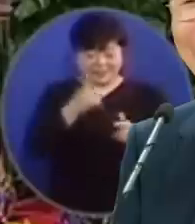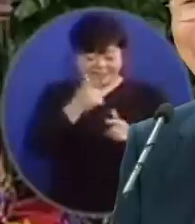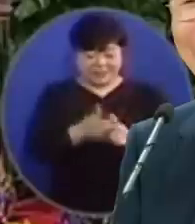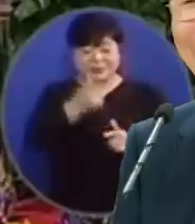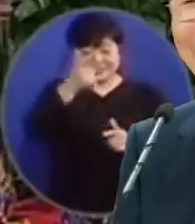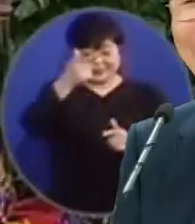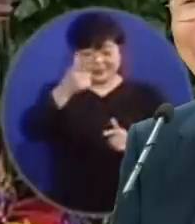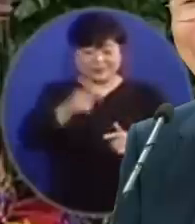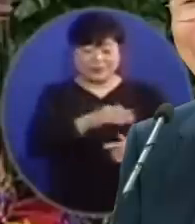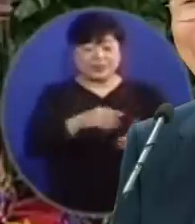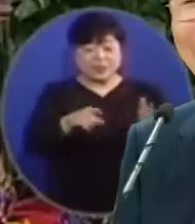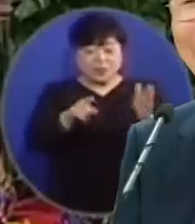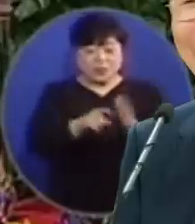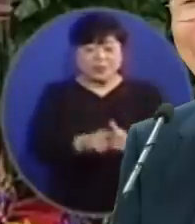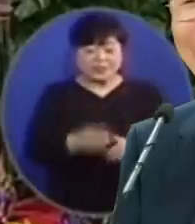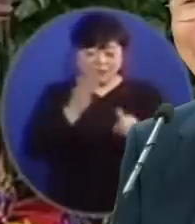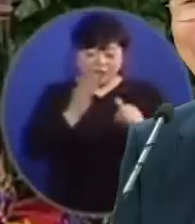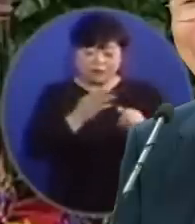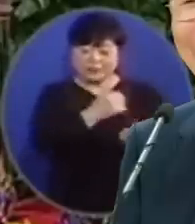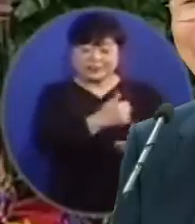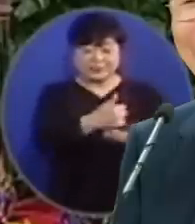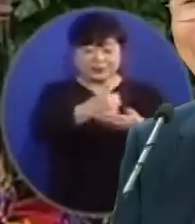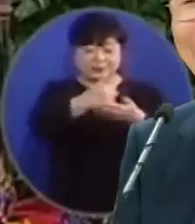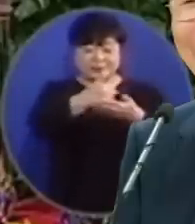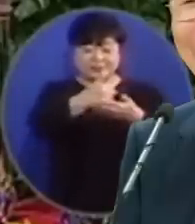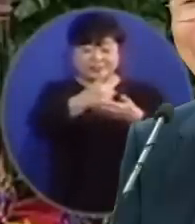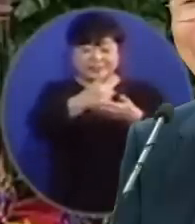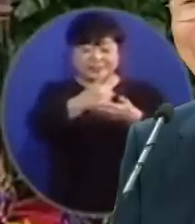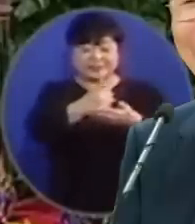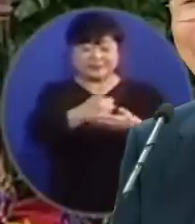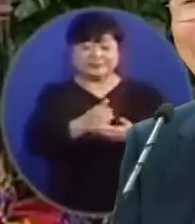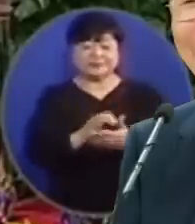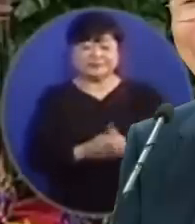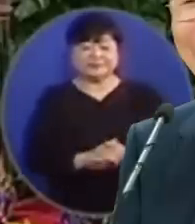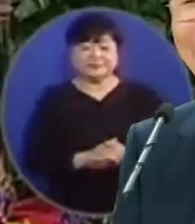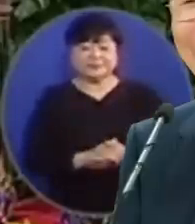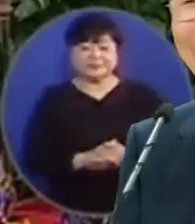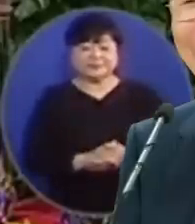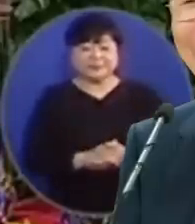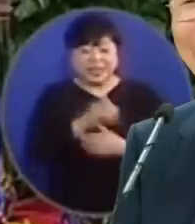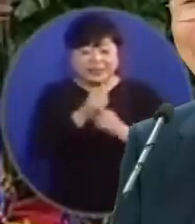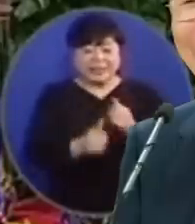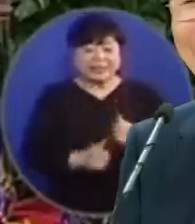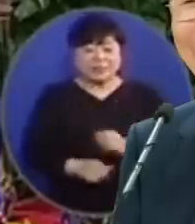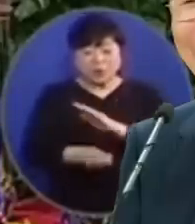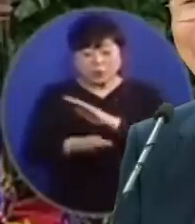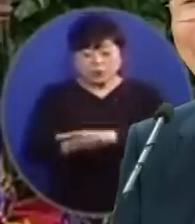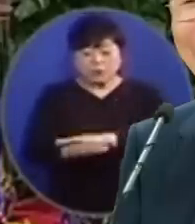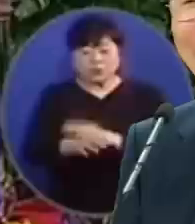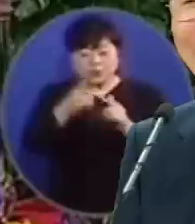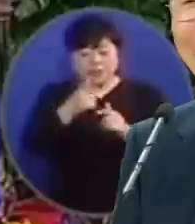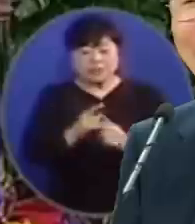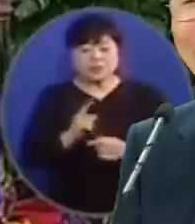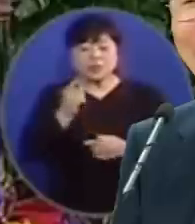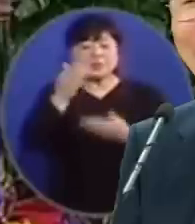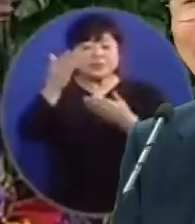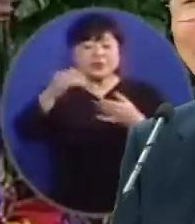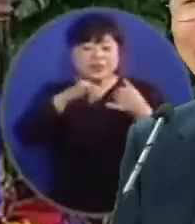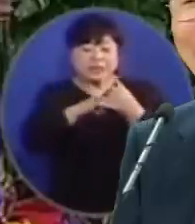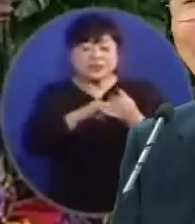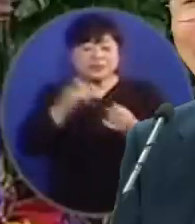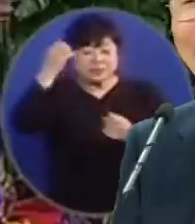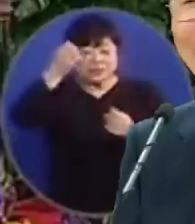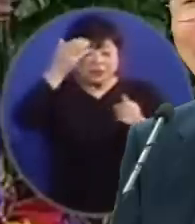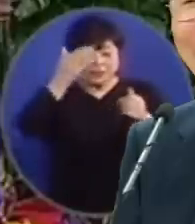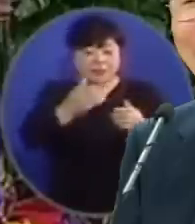예수님, 우리를 위해서 간구하시는 주님이신 것입니다. 사도행전 2장 33절에 하나님이 오른손으로 예수를 높이시며 그가